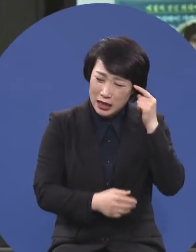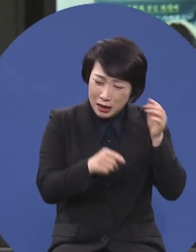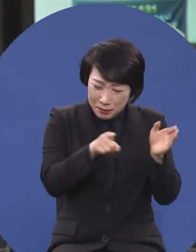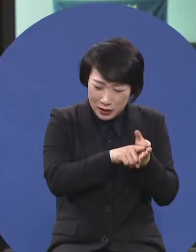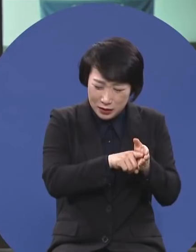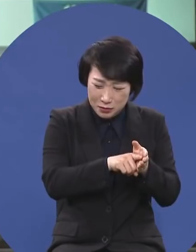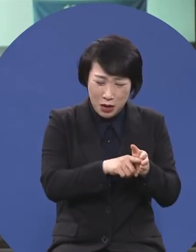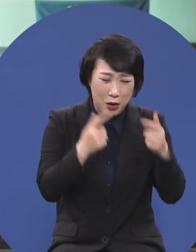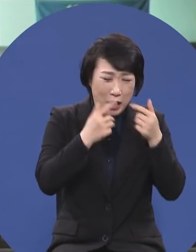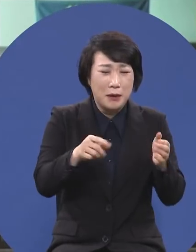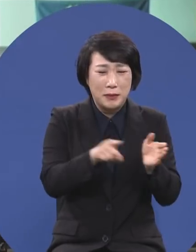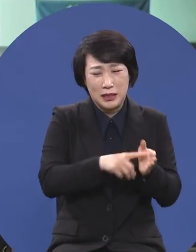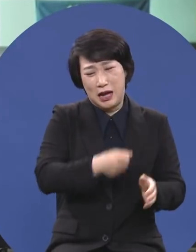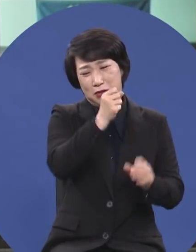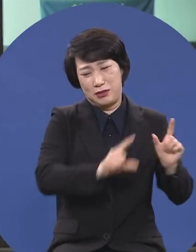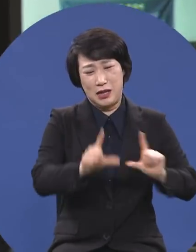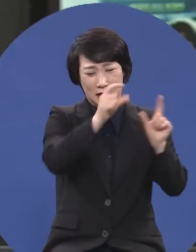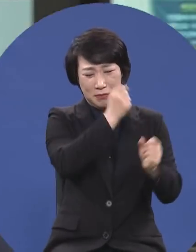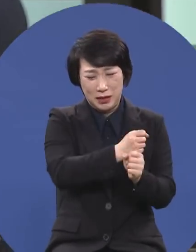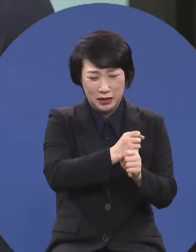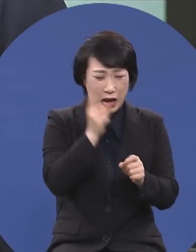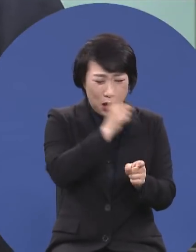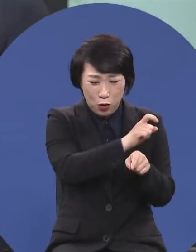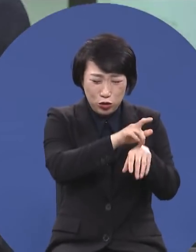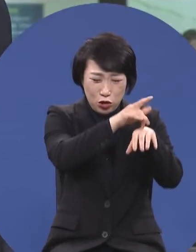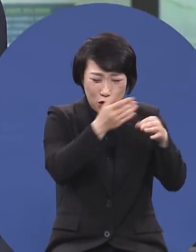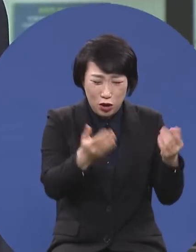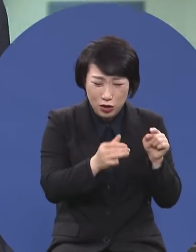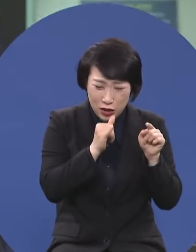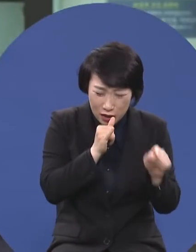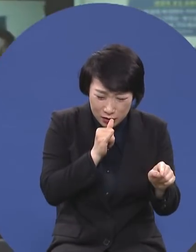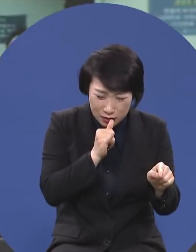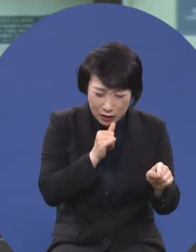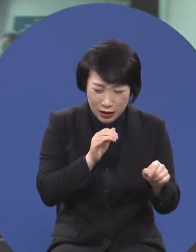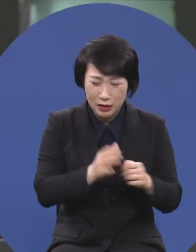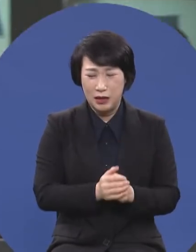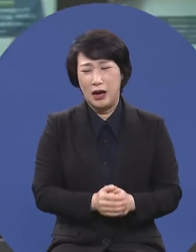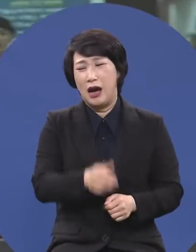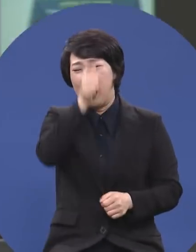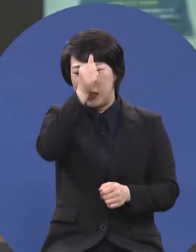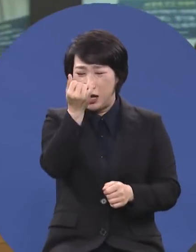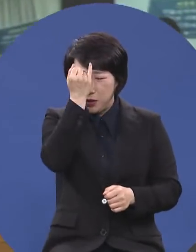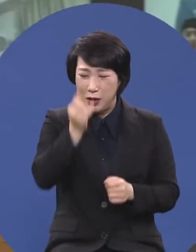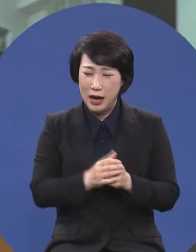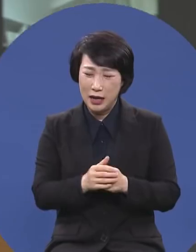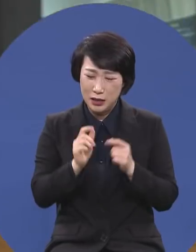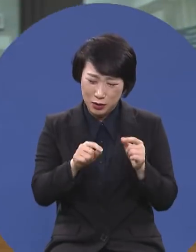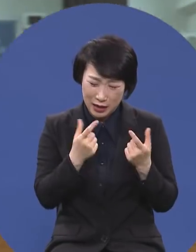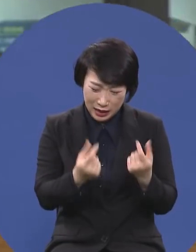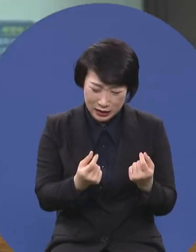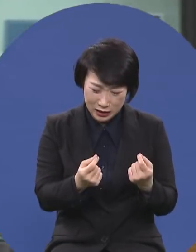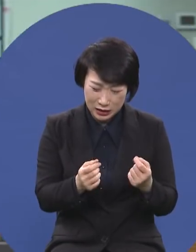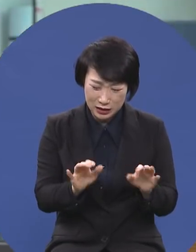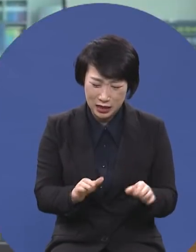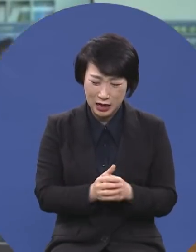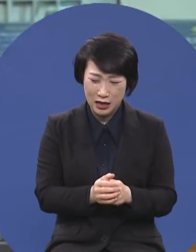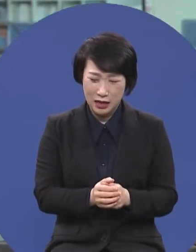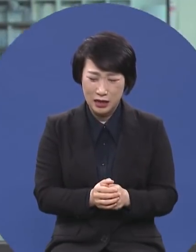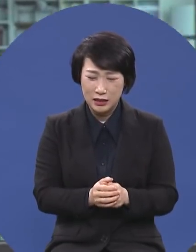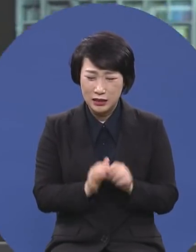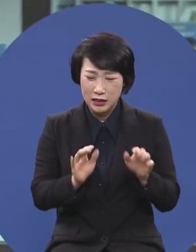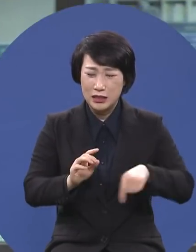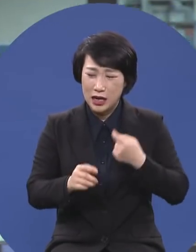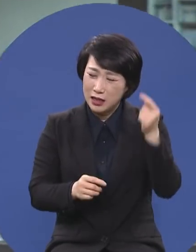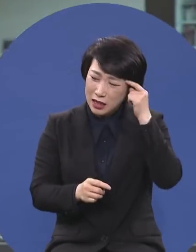신념과 생각의 확신으로 살게 만드는 악한 마귀 사단 귀신 아담과 하와를 그렇게 아버지여 그들의